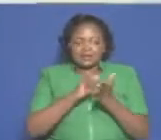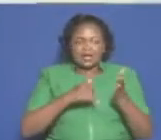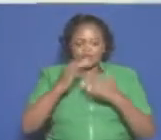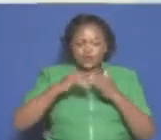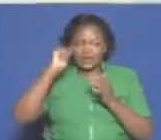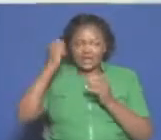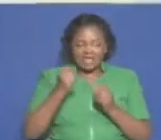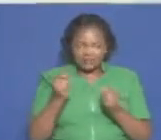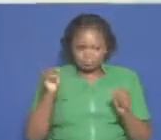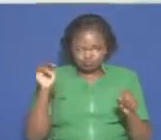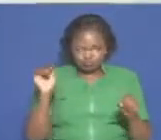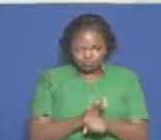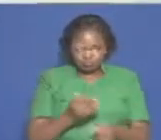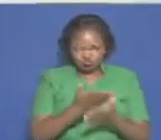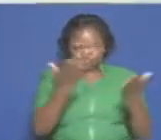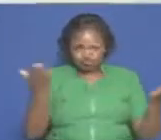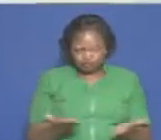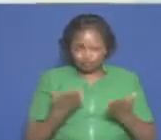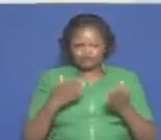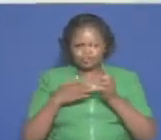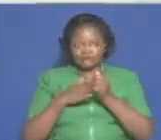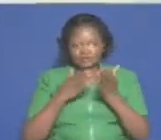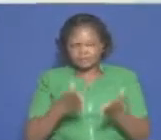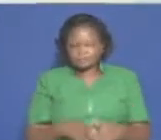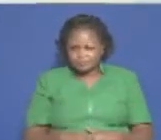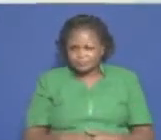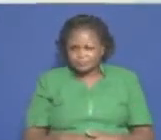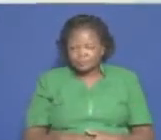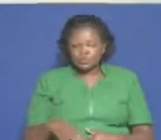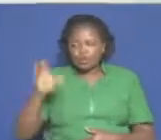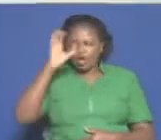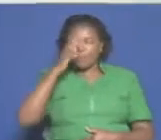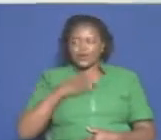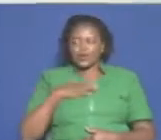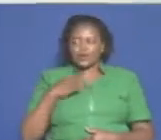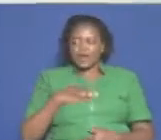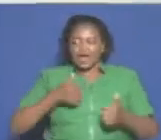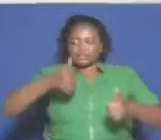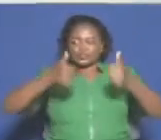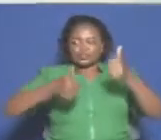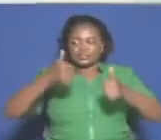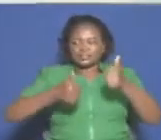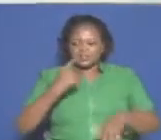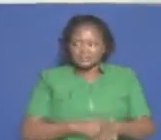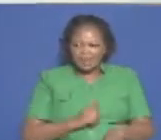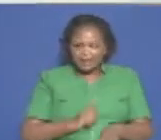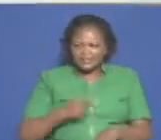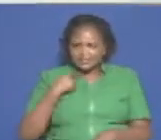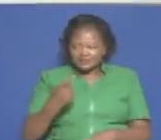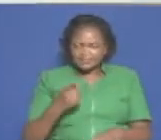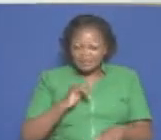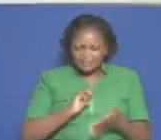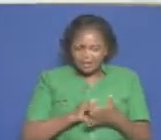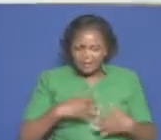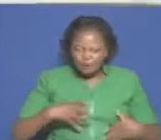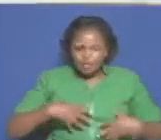jumla, na haswa kwa uongozi wa nchi hii. Na maoni yangu ni kwamba wanaposema watu waende shule